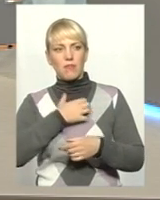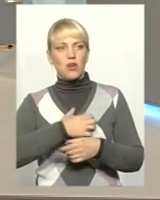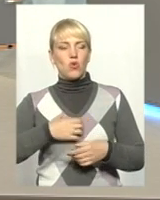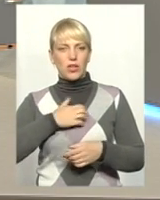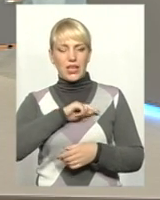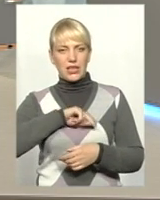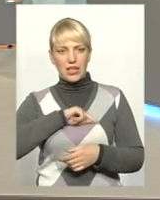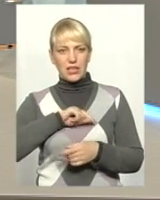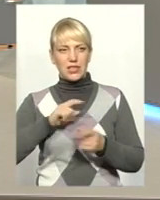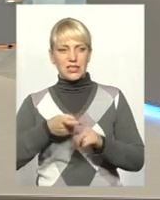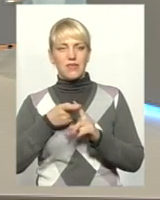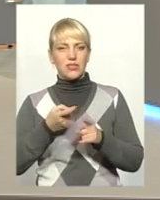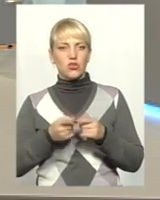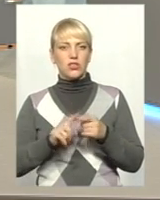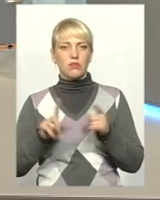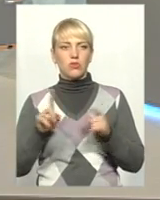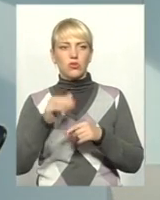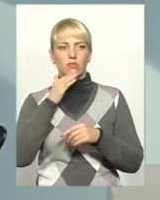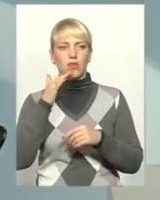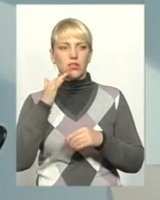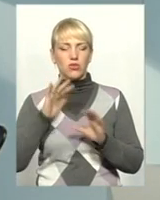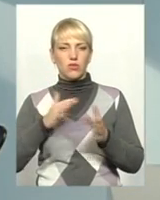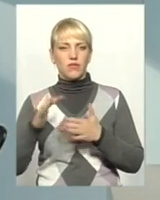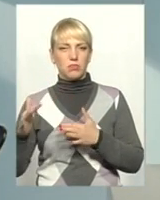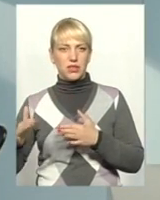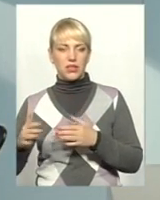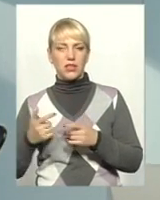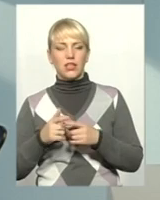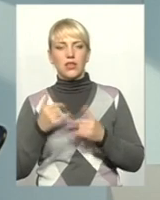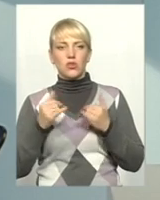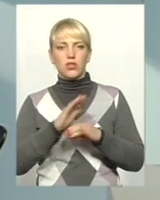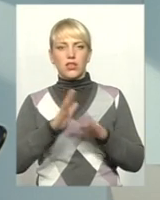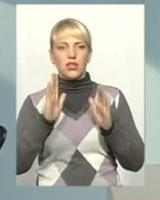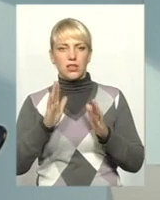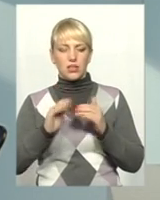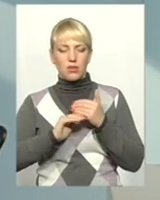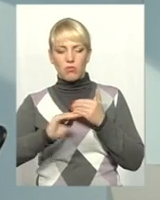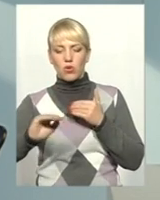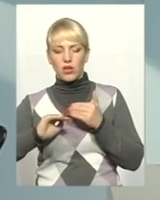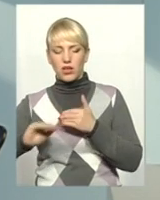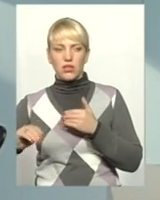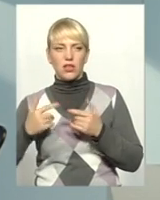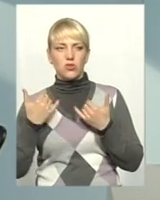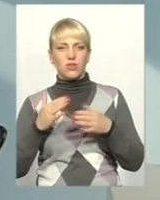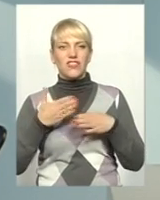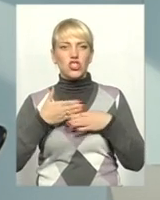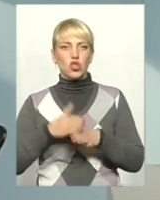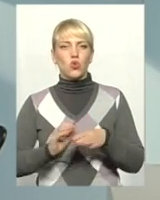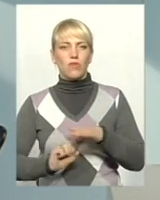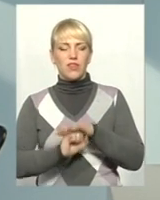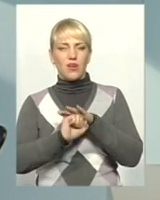тим, що в багатьох випадках сьогодні не тільки покриття, сьогодні вже зруйнована основа,